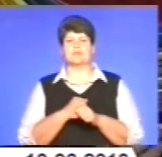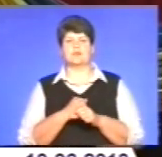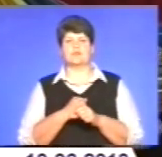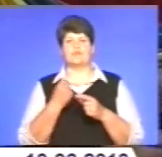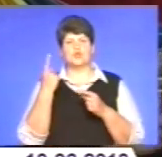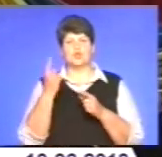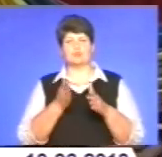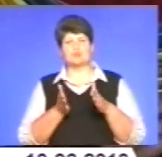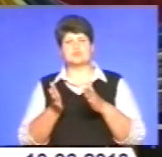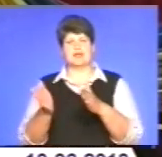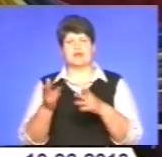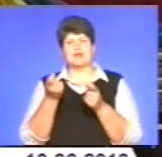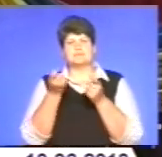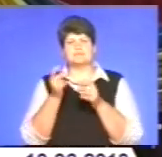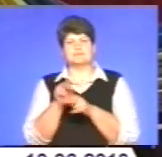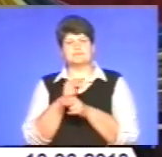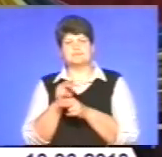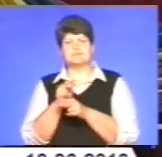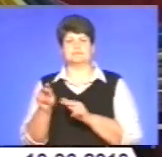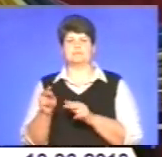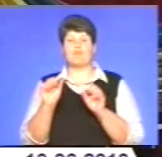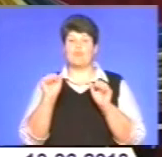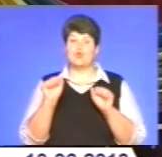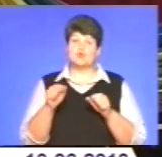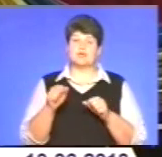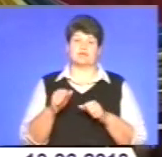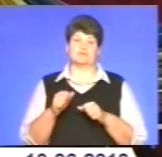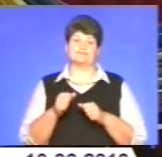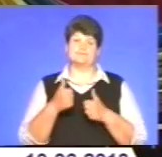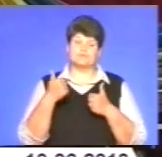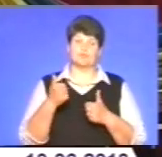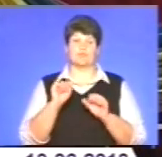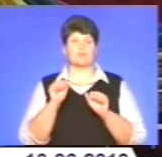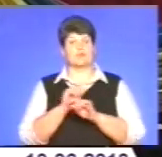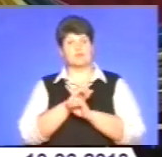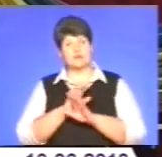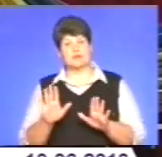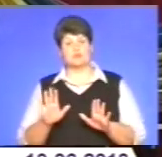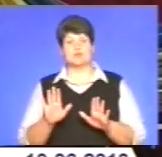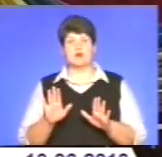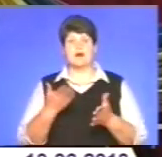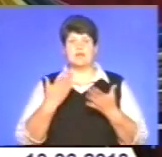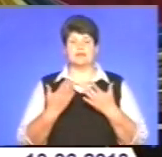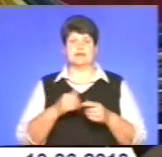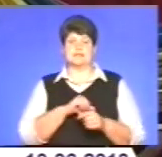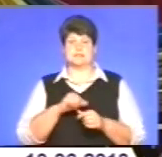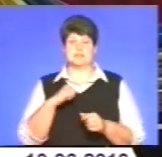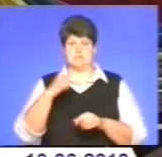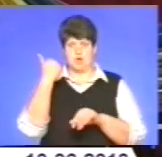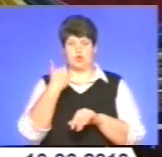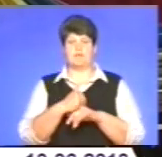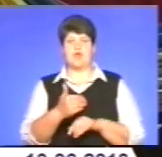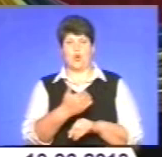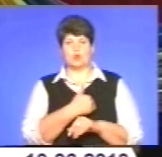трошки я вніс корективи. Можливо, десь виправдані, можливо, десь не виправдані, але саме головне, що хотілося